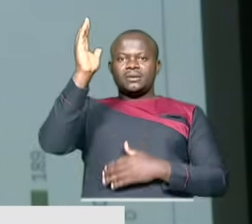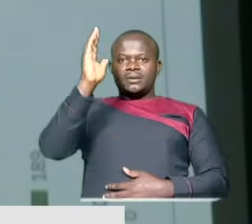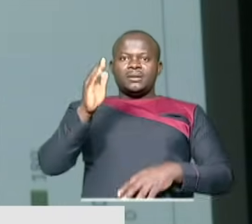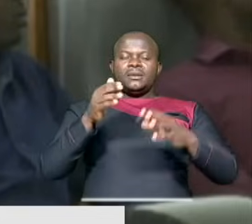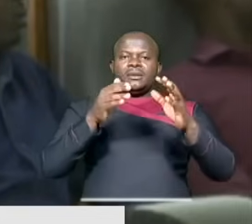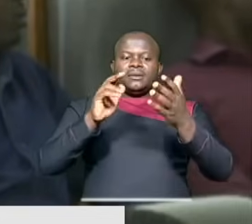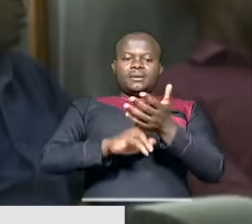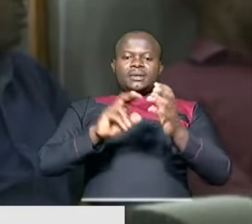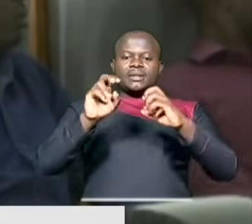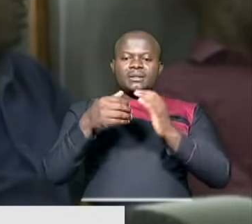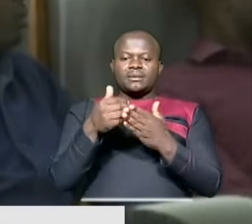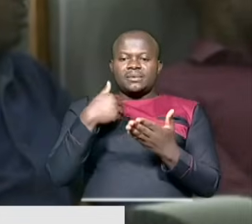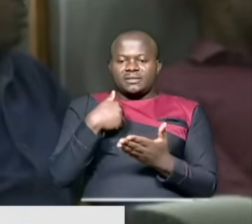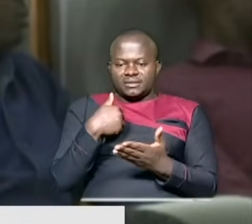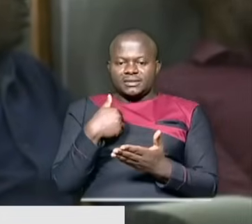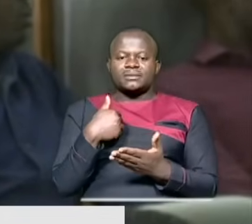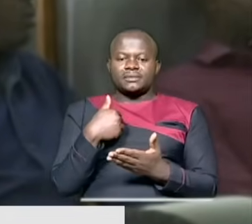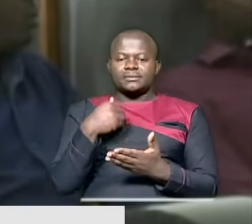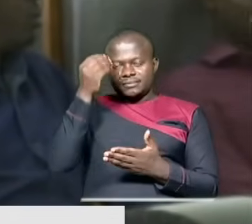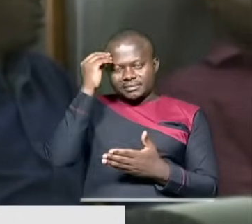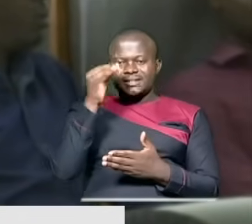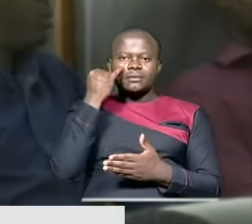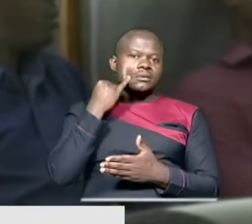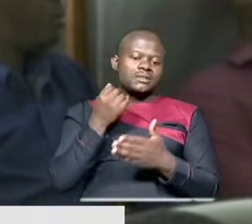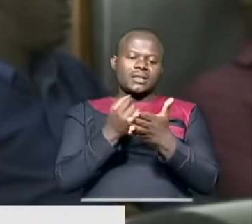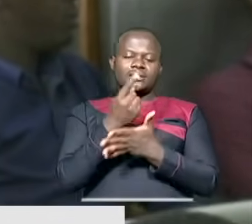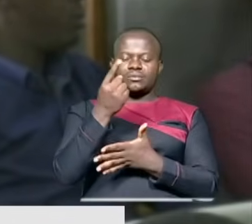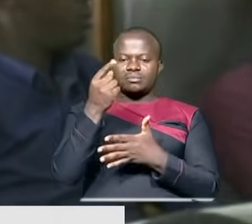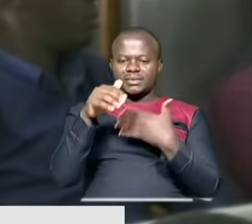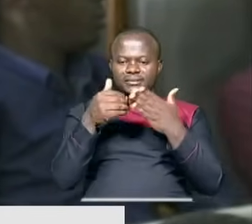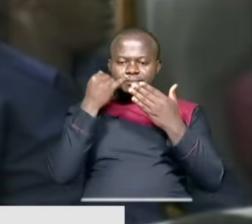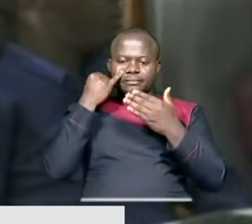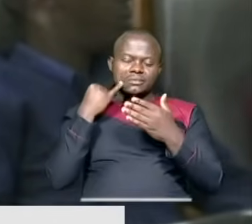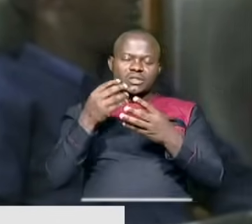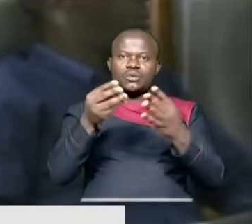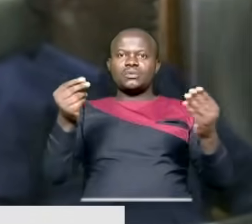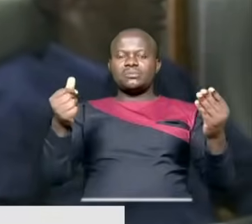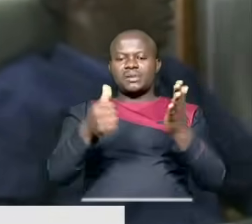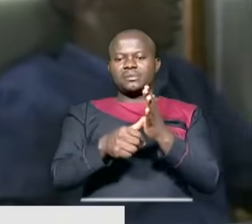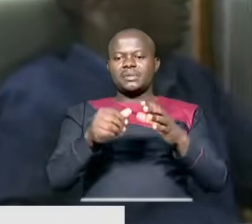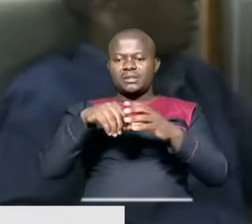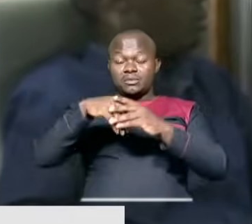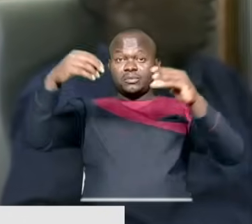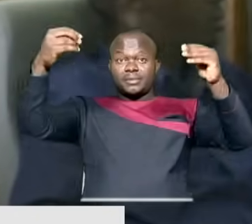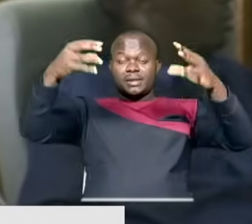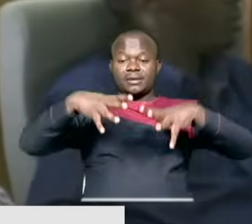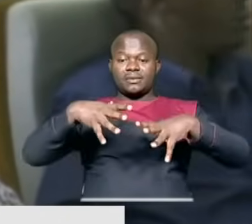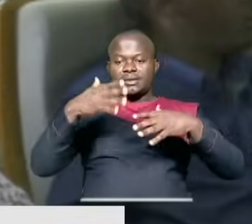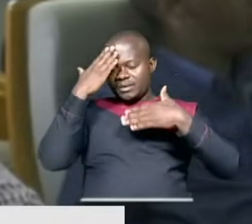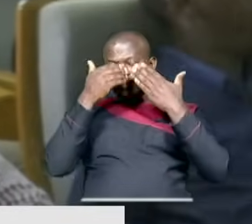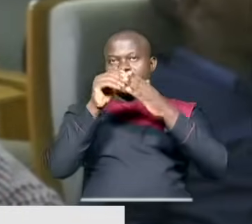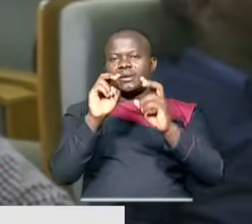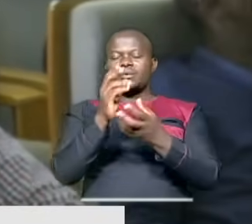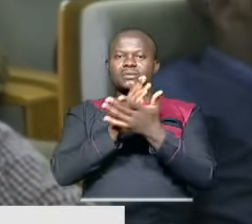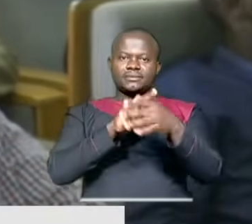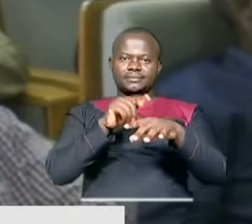ko batahanye impamba ikomeye izatuma bakaza ingamba zo gukemura ibibazo byagaragajwe, dore ko ngo rimwe